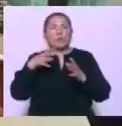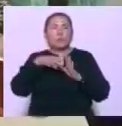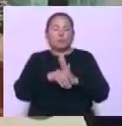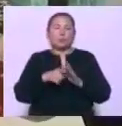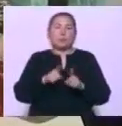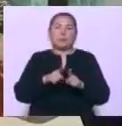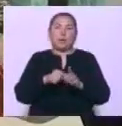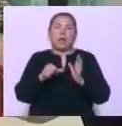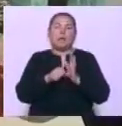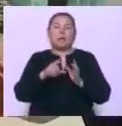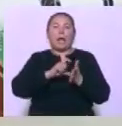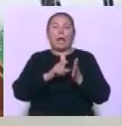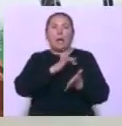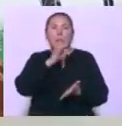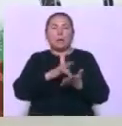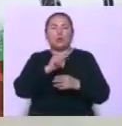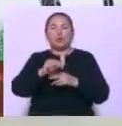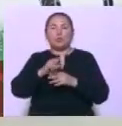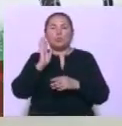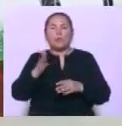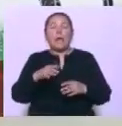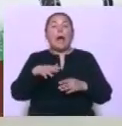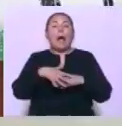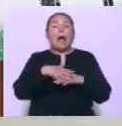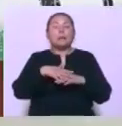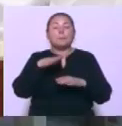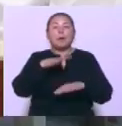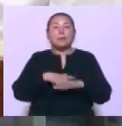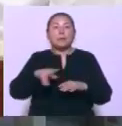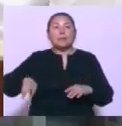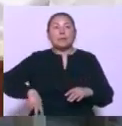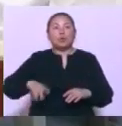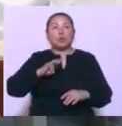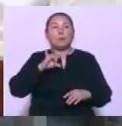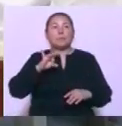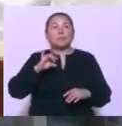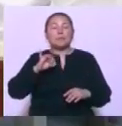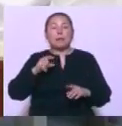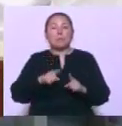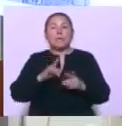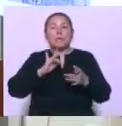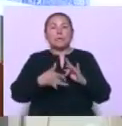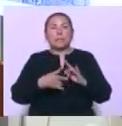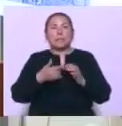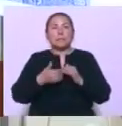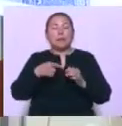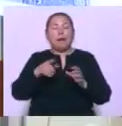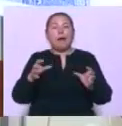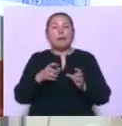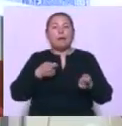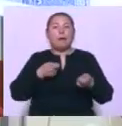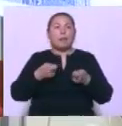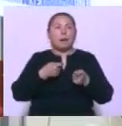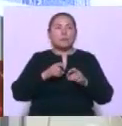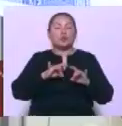бойынша үйрететін боламыз. Халық банкының Маңғыстау облысы филиалының директоры Нұрлыбек Сейдахмет интернеттегі алаяқтықты алдын алу